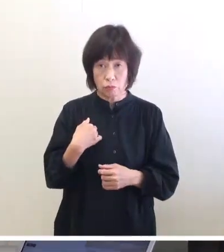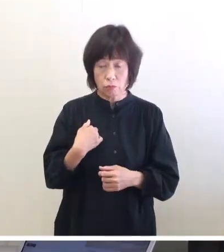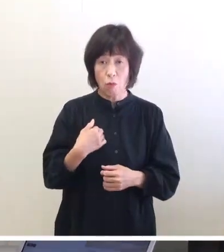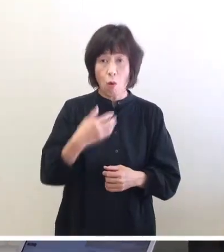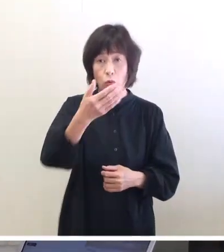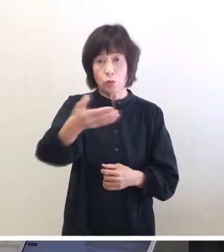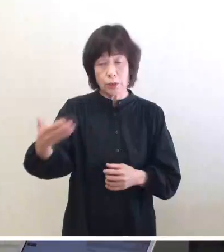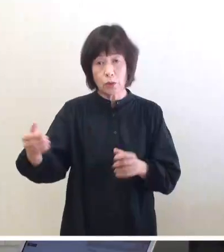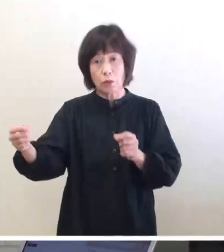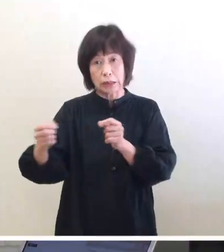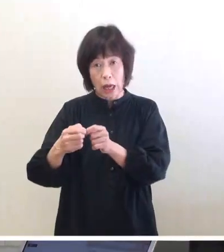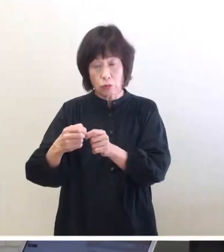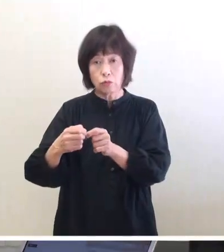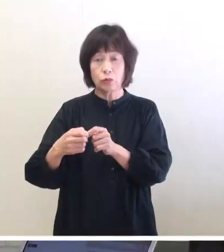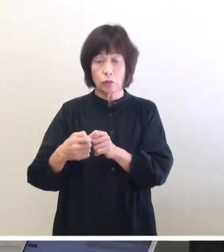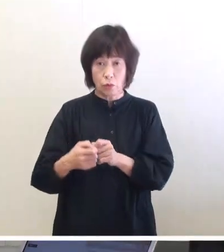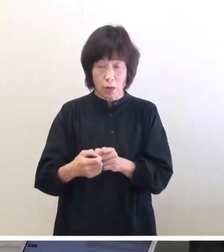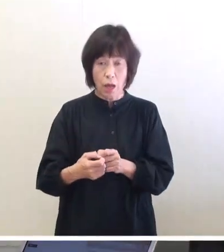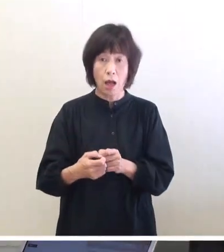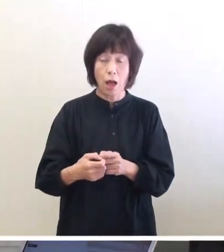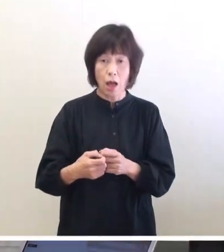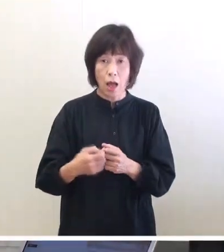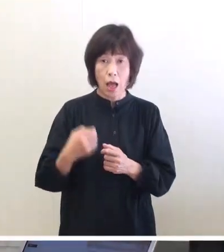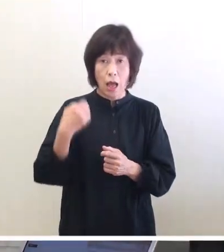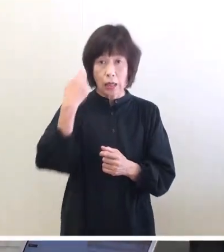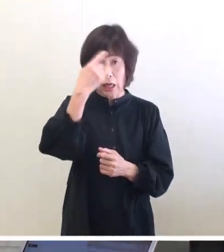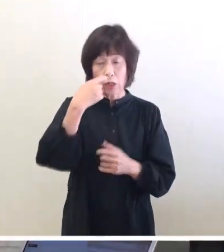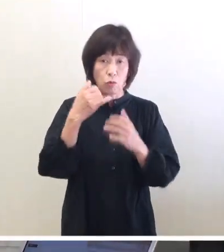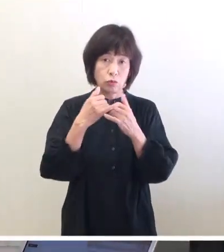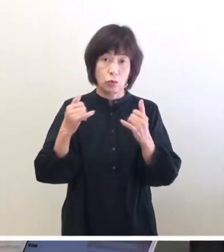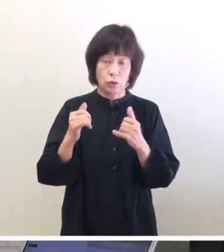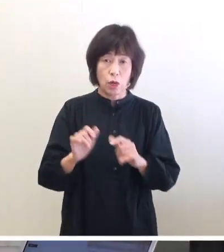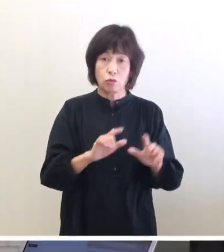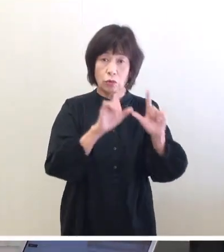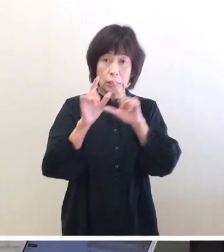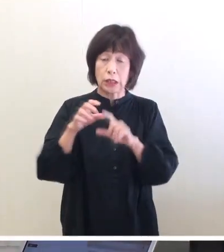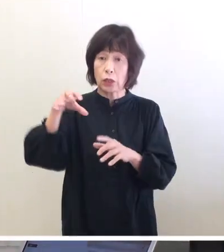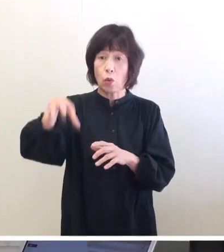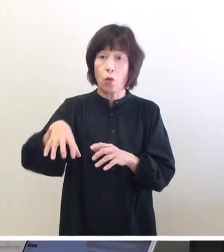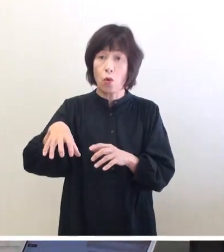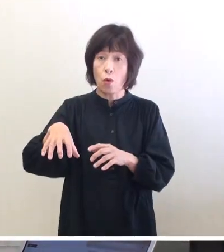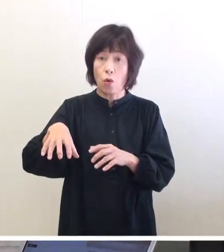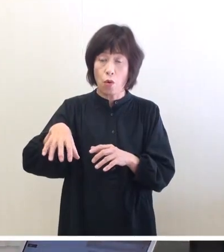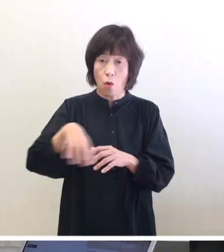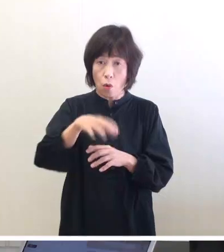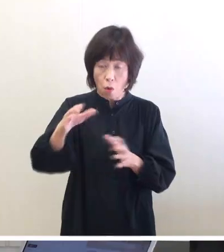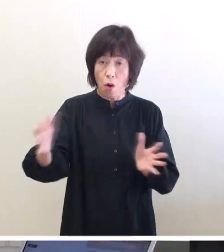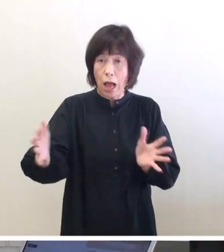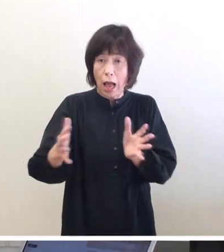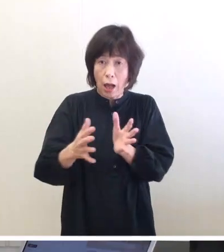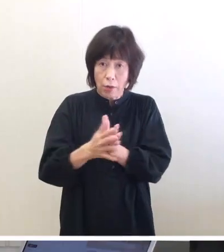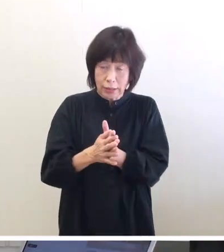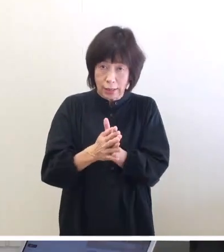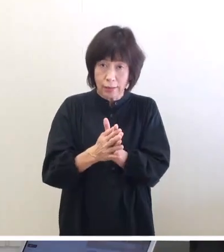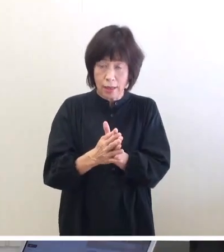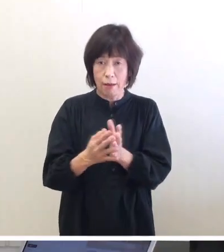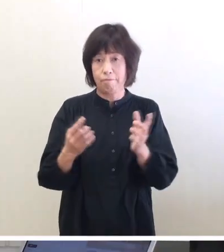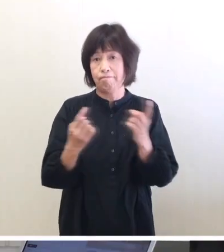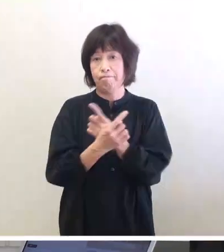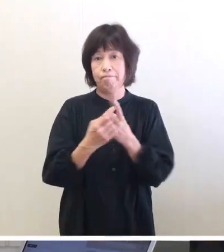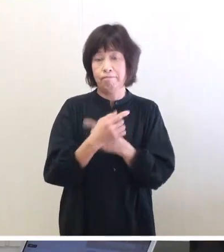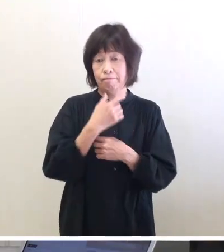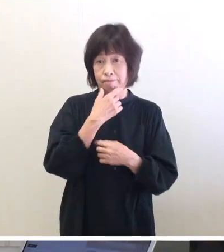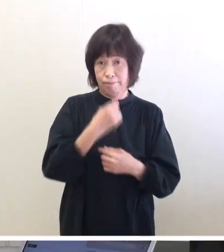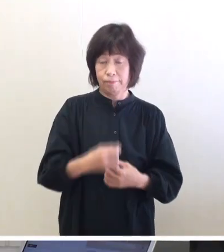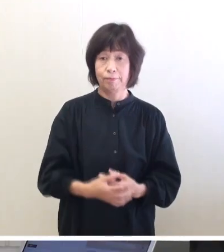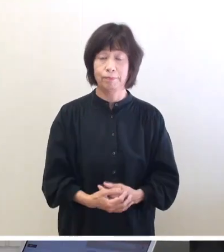これはできるだけあの上質な公共空間にしていきたいと考えておりまして、その